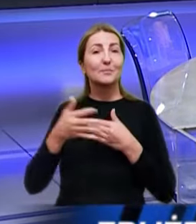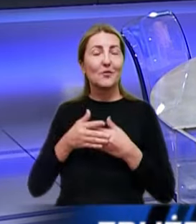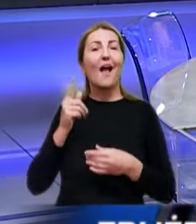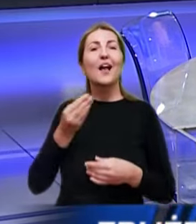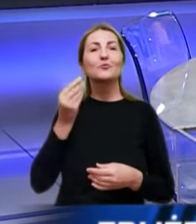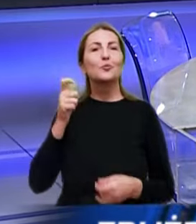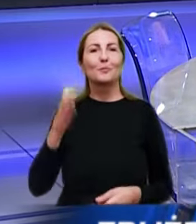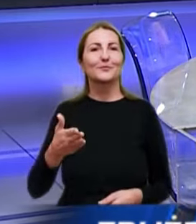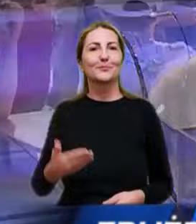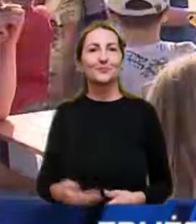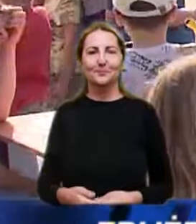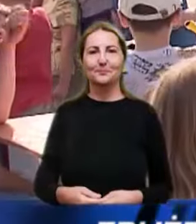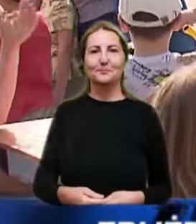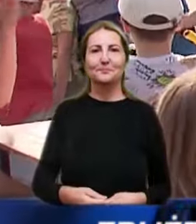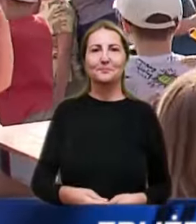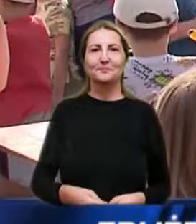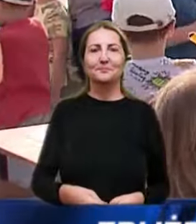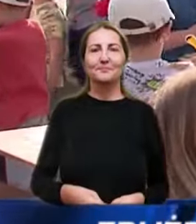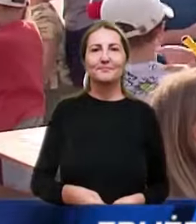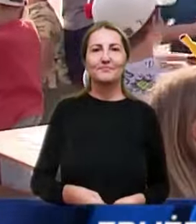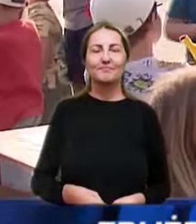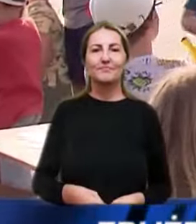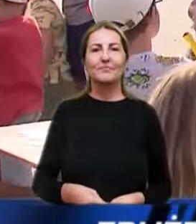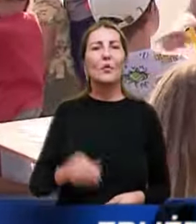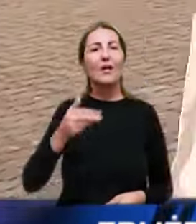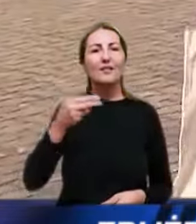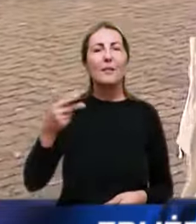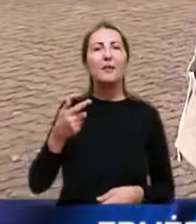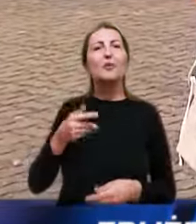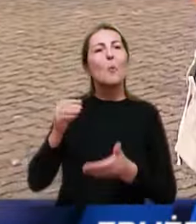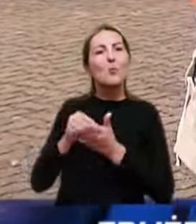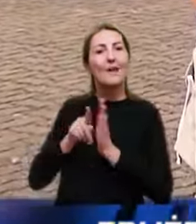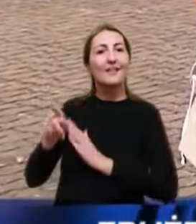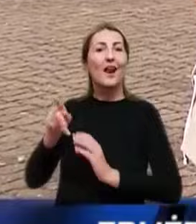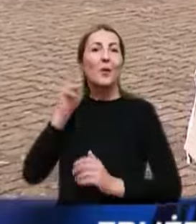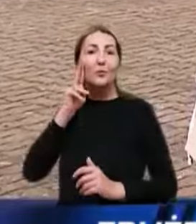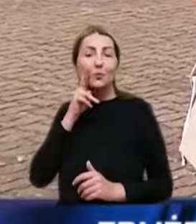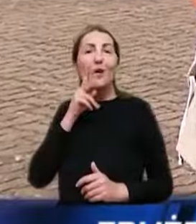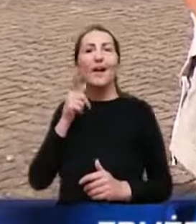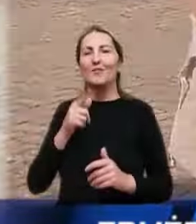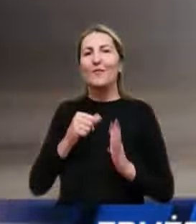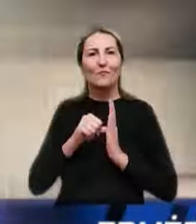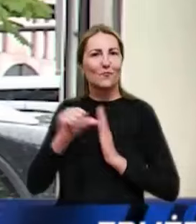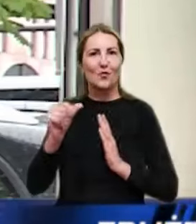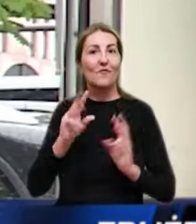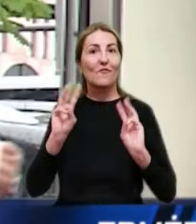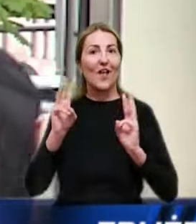nami. Z myślą o potrzebach niesłyszących, wyjątkowe warsztaty w Bydgoszczy.